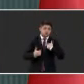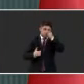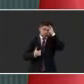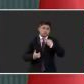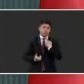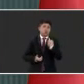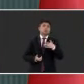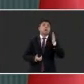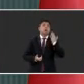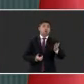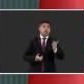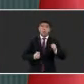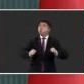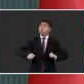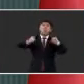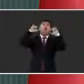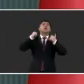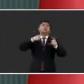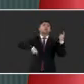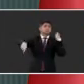de oldukça yükselmiştir.